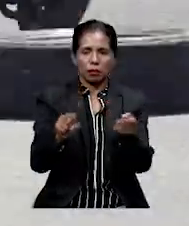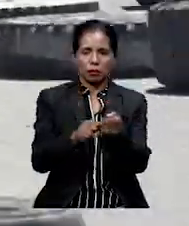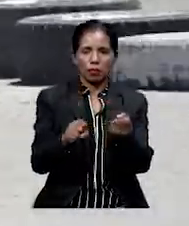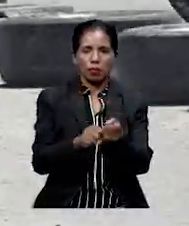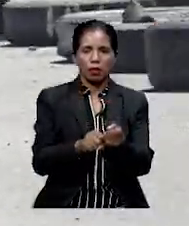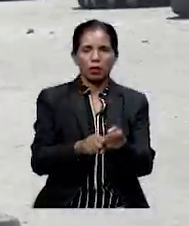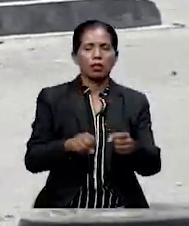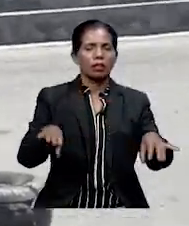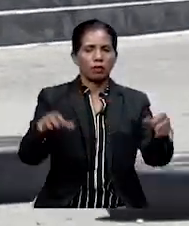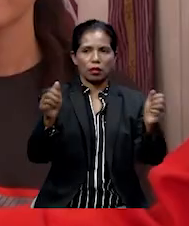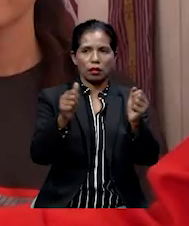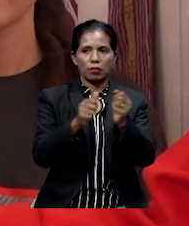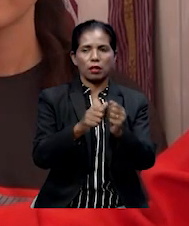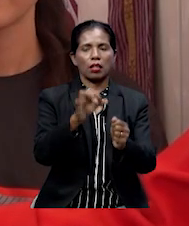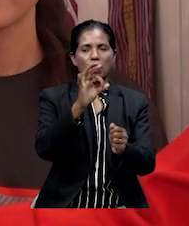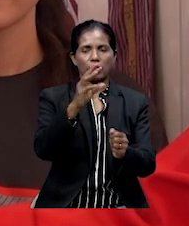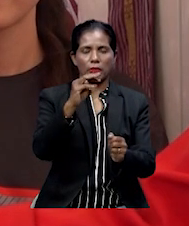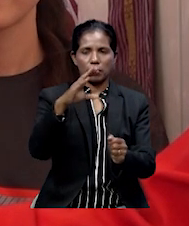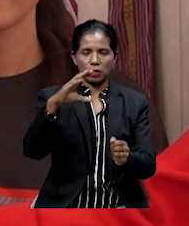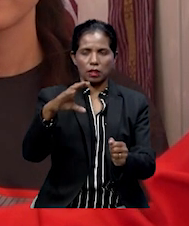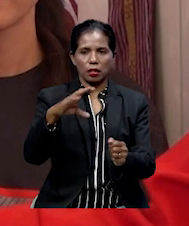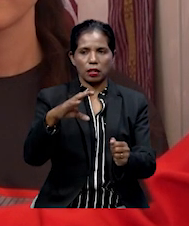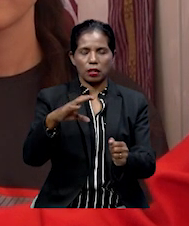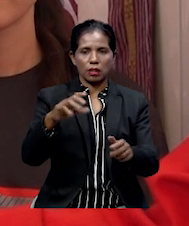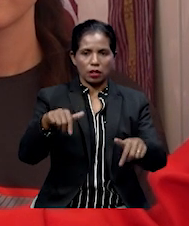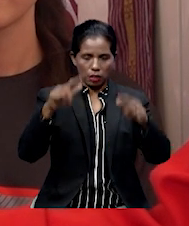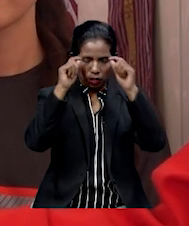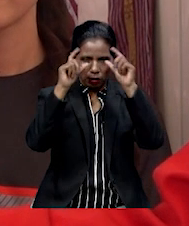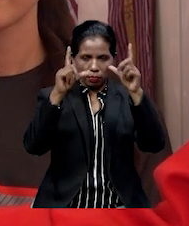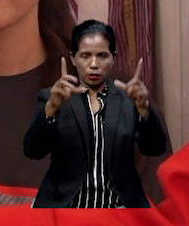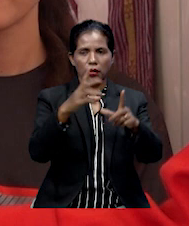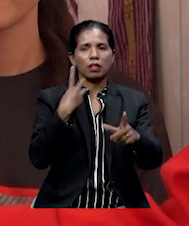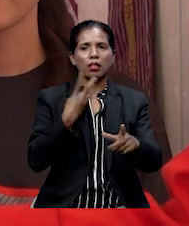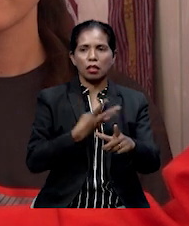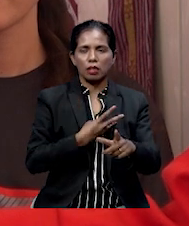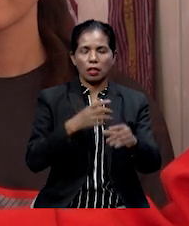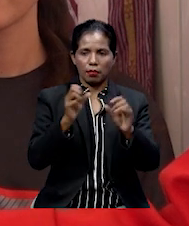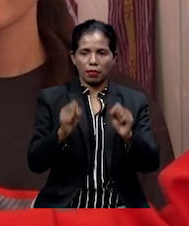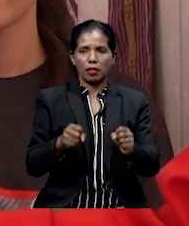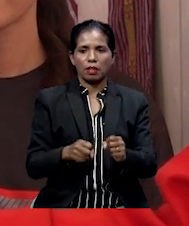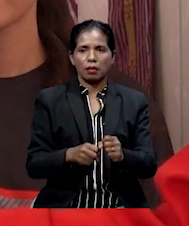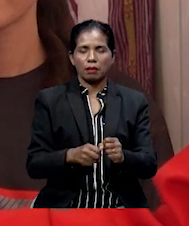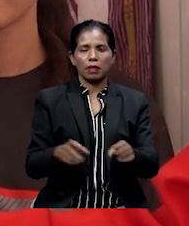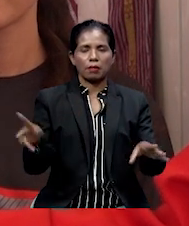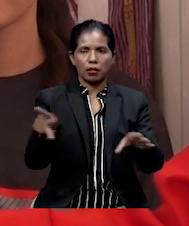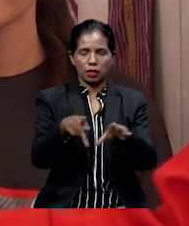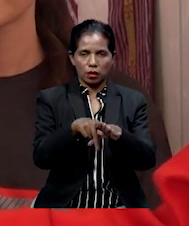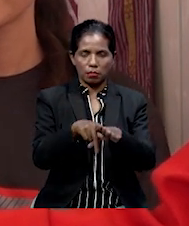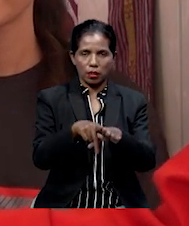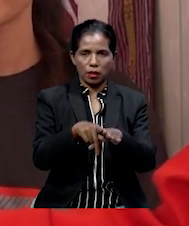dan berkolaborasi dengan FMC di Timor, dan kita bisa hadir untuk